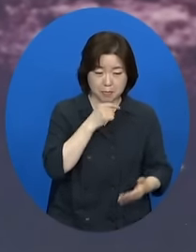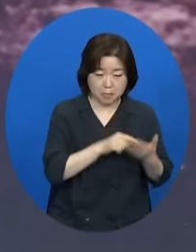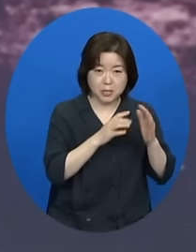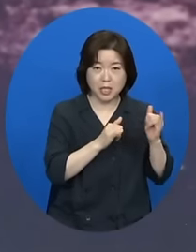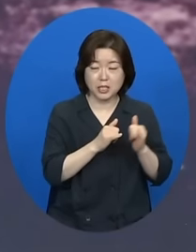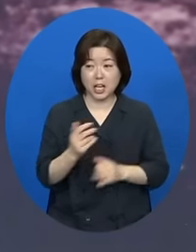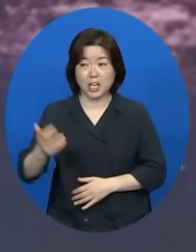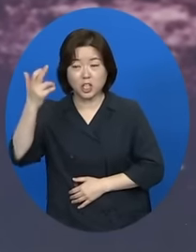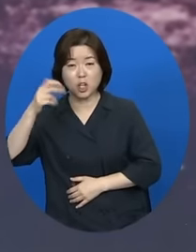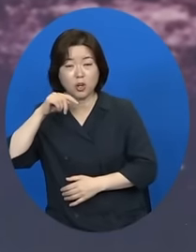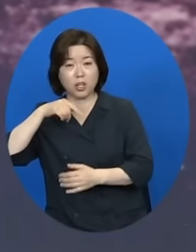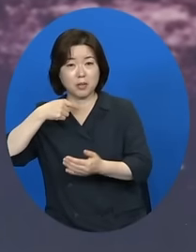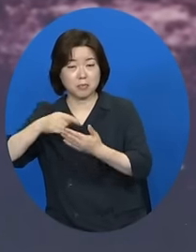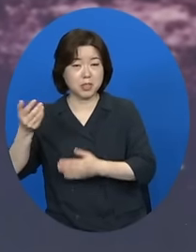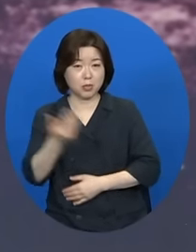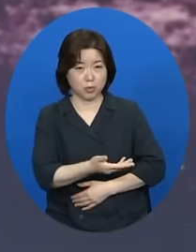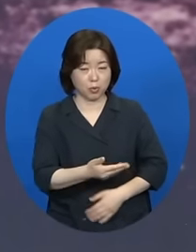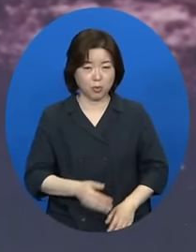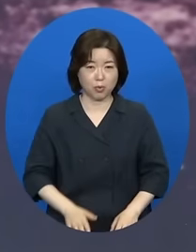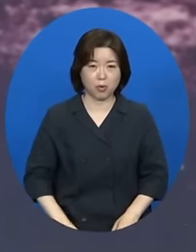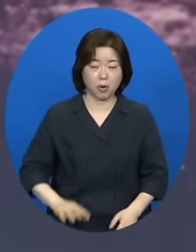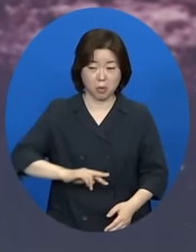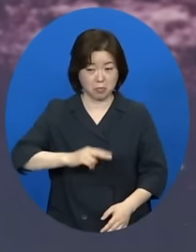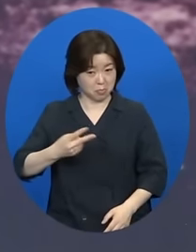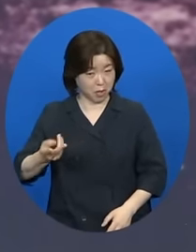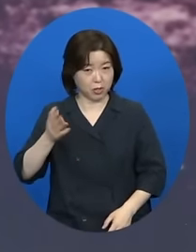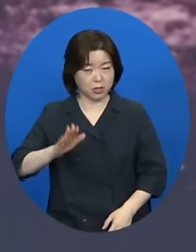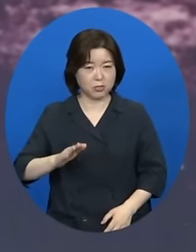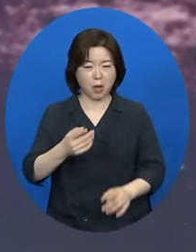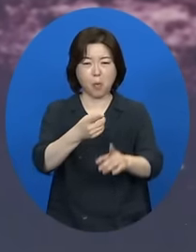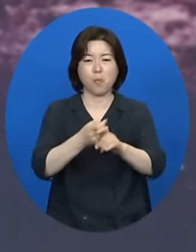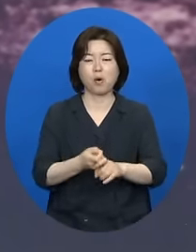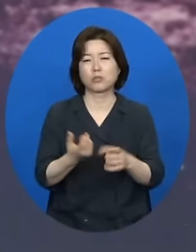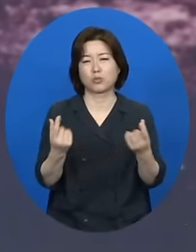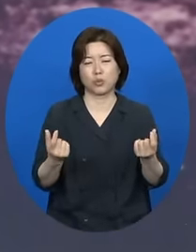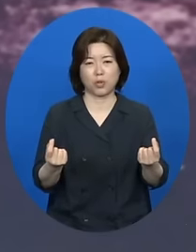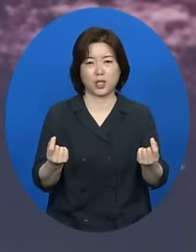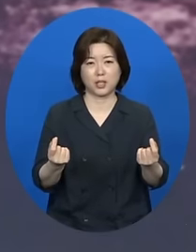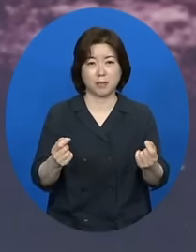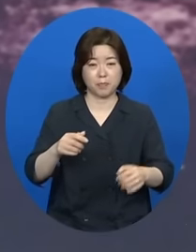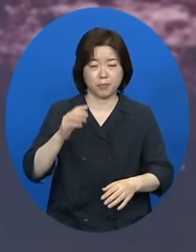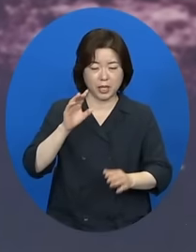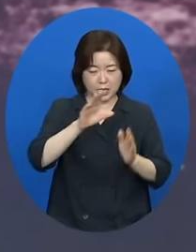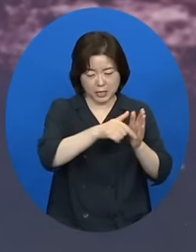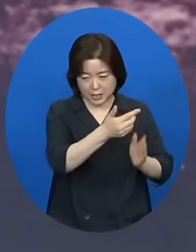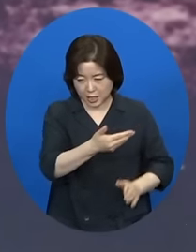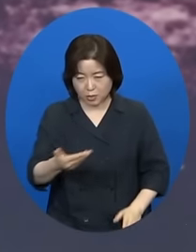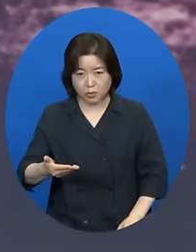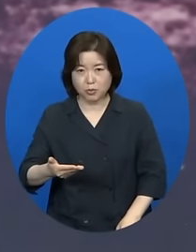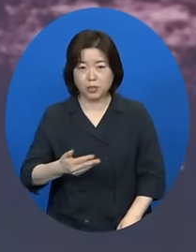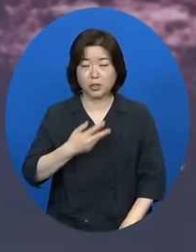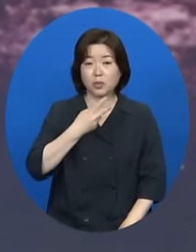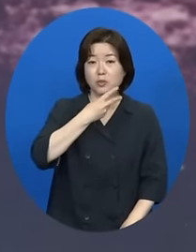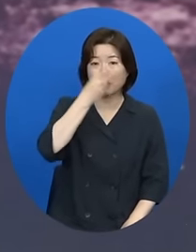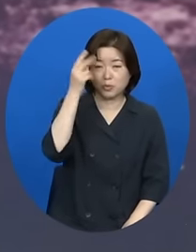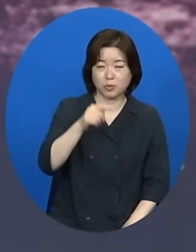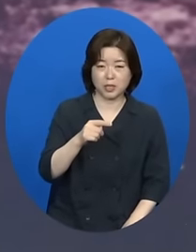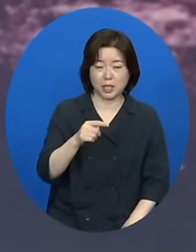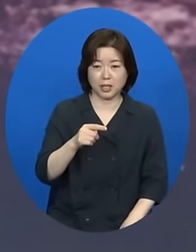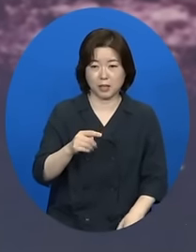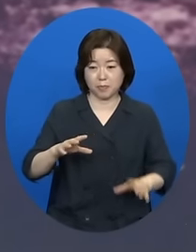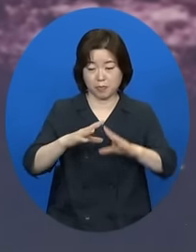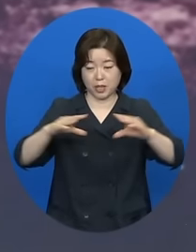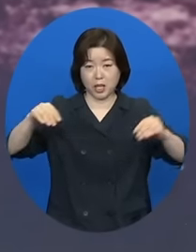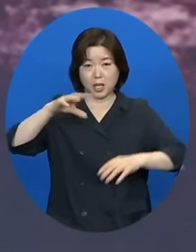했지만 어쨌든 관계가 원수가 되는 것은 마찬가지예요. 나중에 시간이 흐릅니다. 요셉은 애굽의 총리가 되고